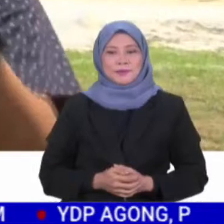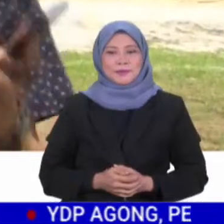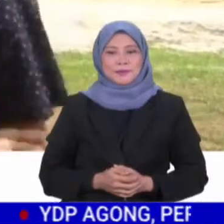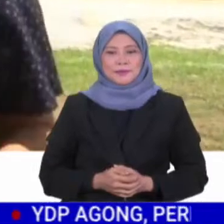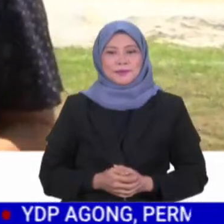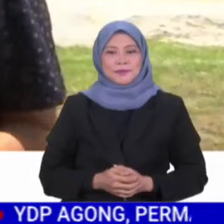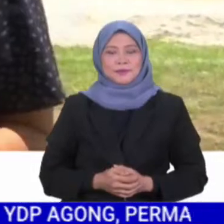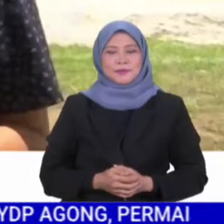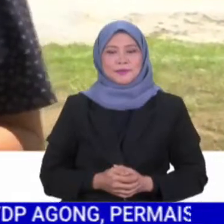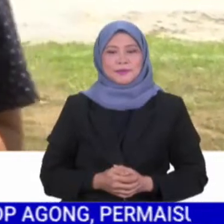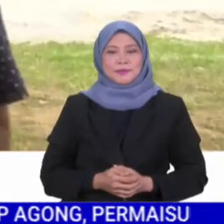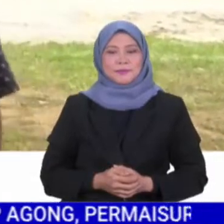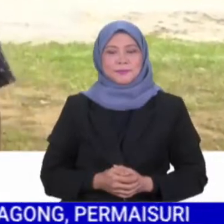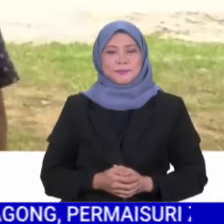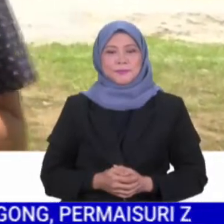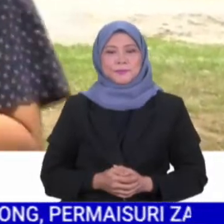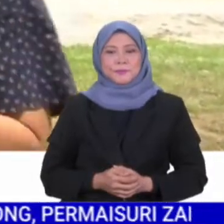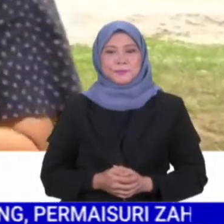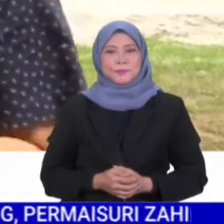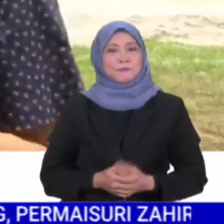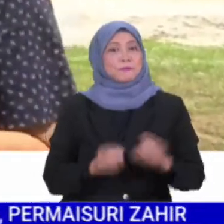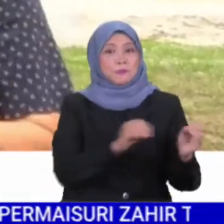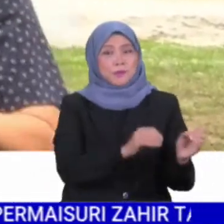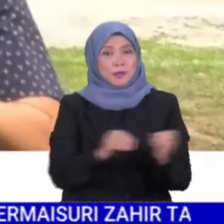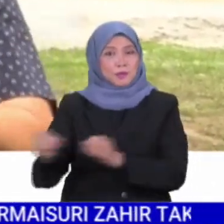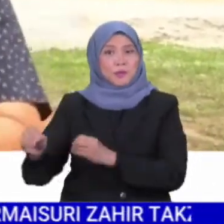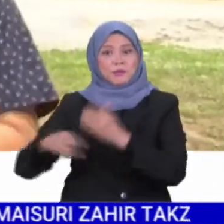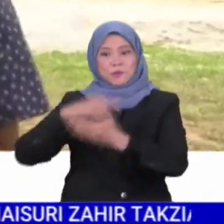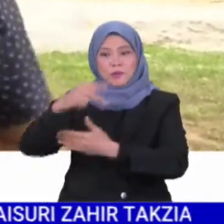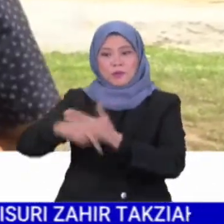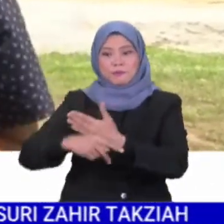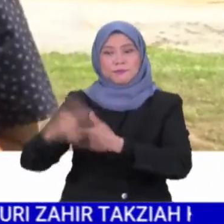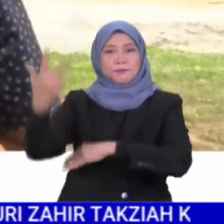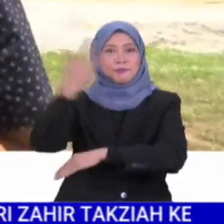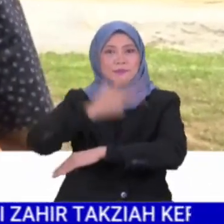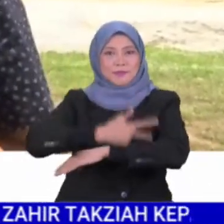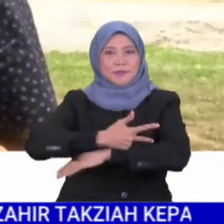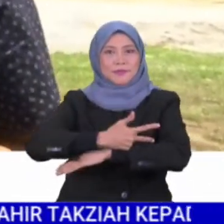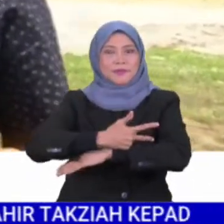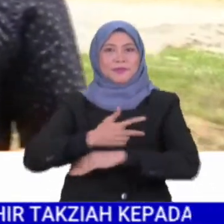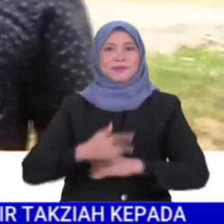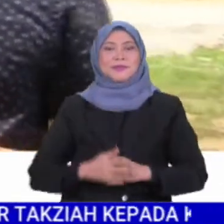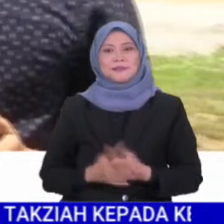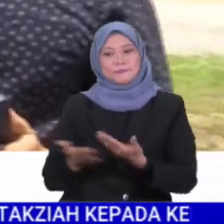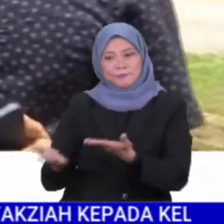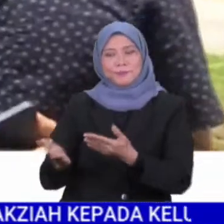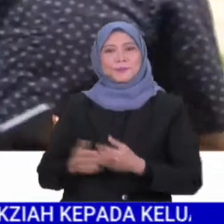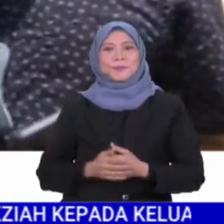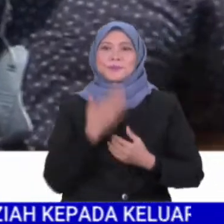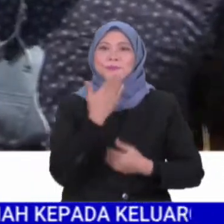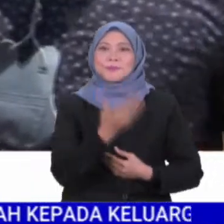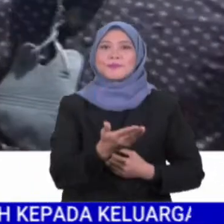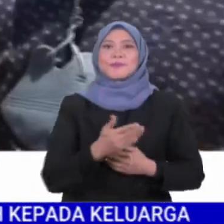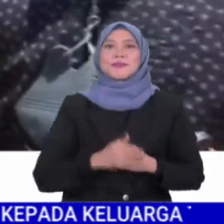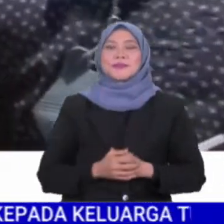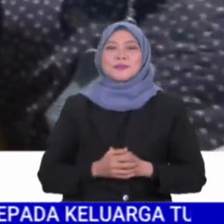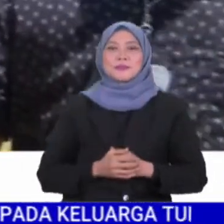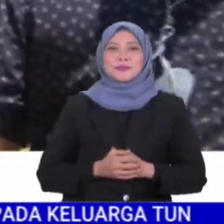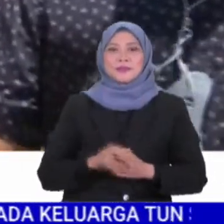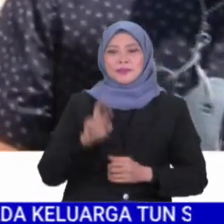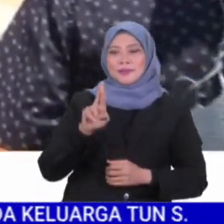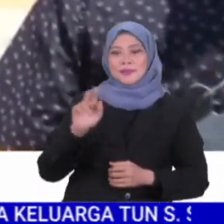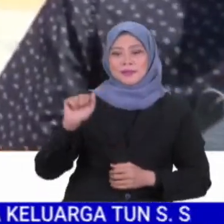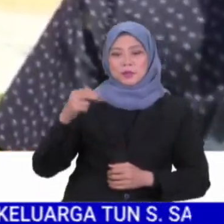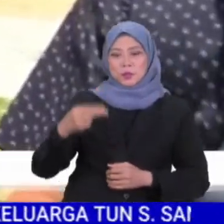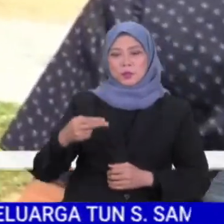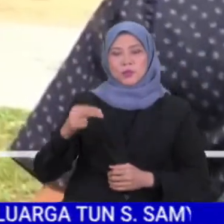secara keseluruhannya lah, mengenai penganjuran program sepanjang 3 hari ini. Okay. Baik, terima kasih Cik Fikri. Di Riuh Sok